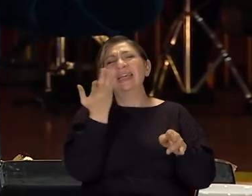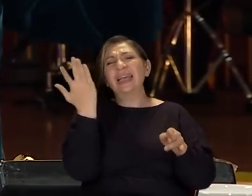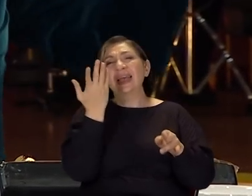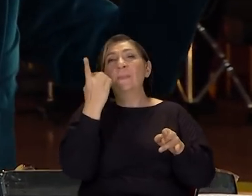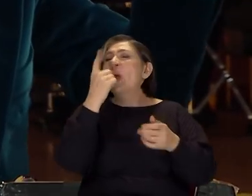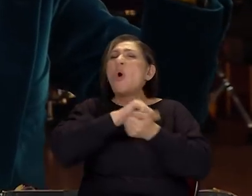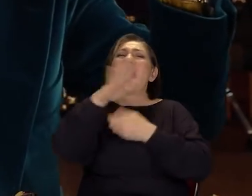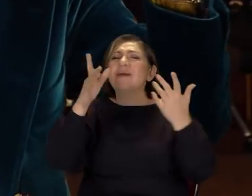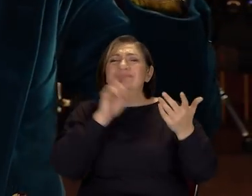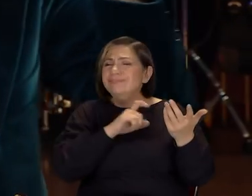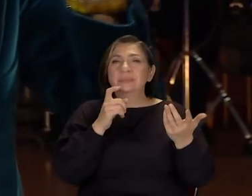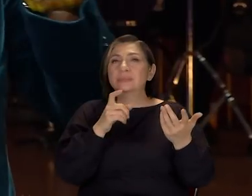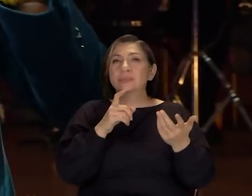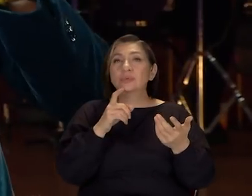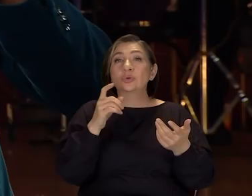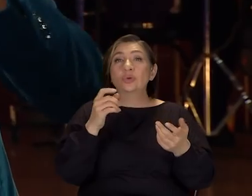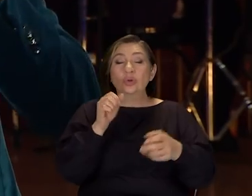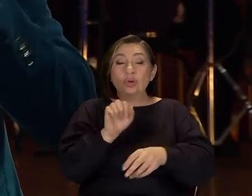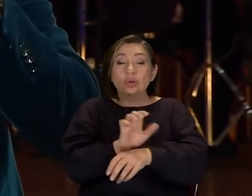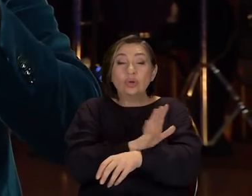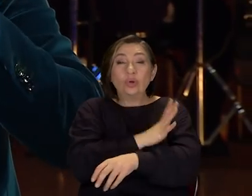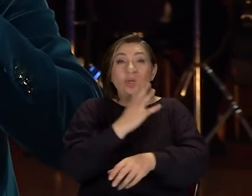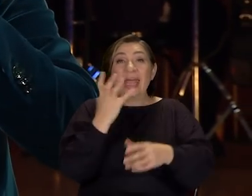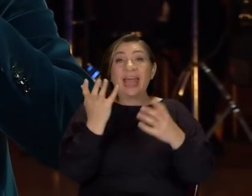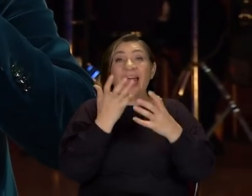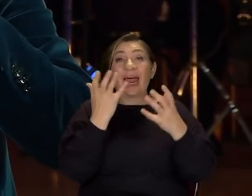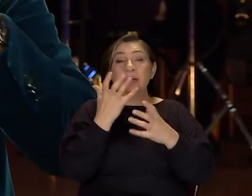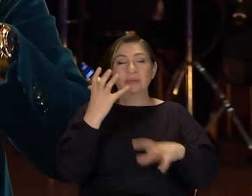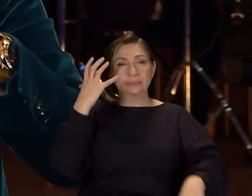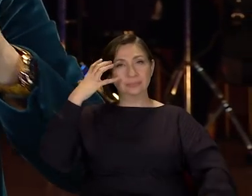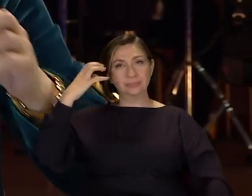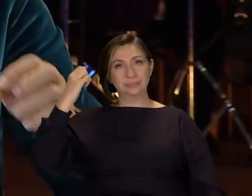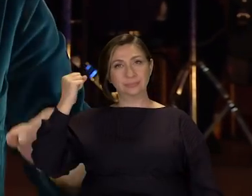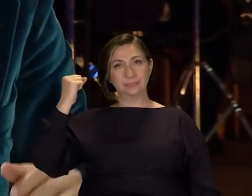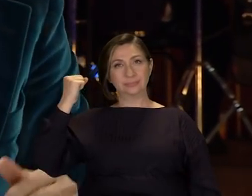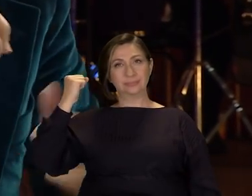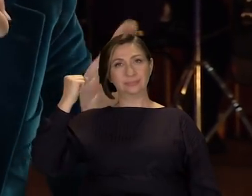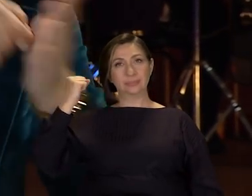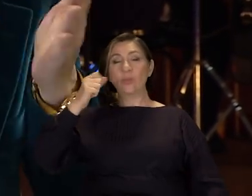herhangi bir olayı duyguyla yakarak, yani